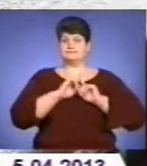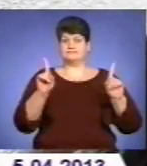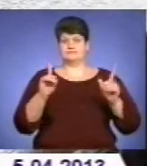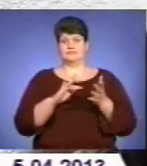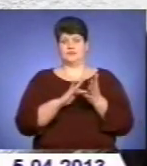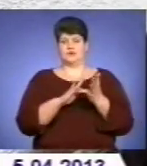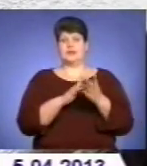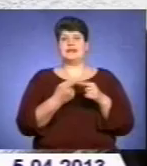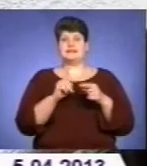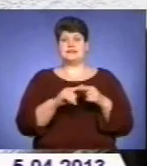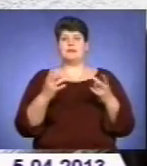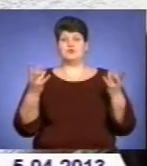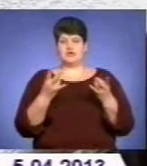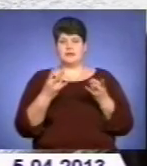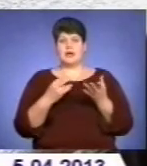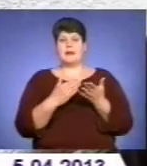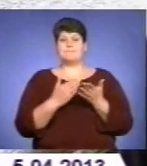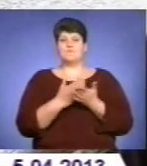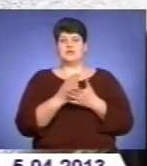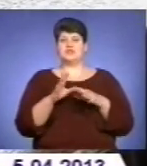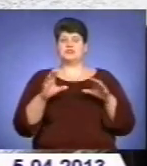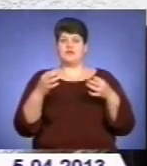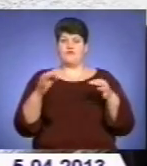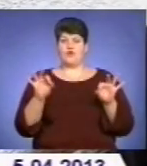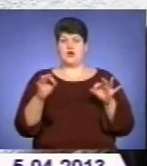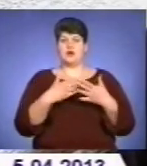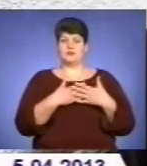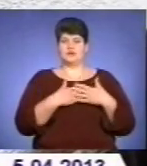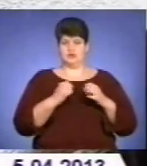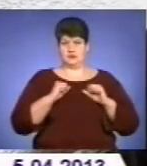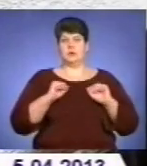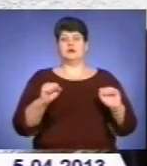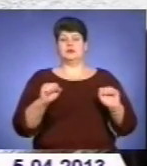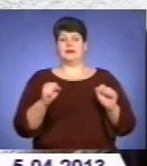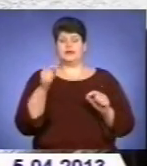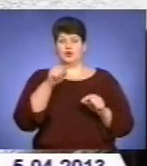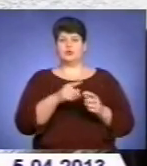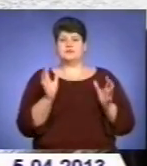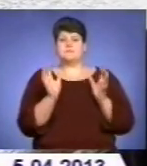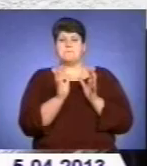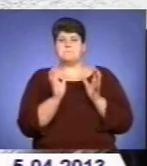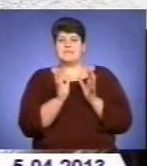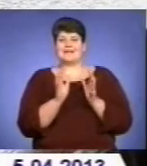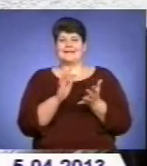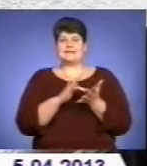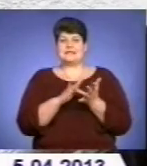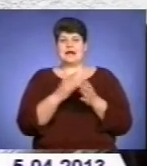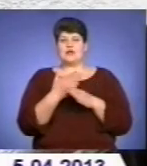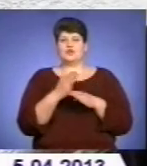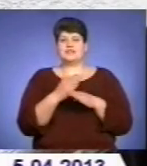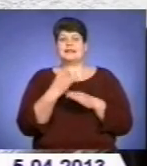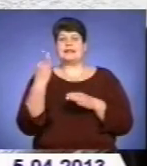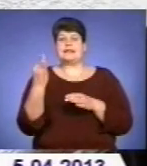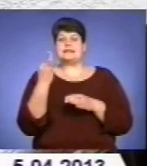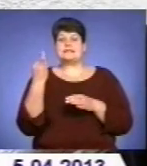На це потрібно і політична воля, і громадянська мужність для того, щоб зберегти оцю центральну частину